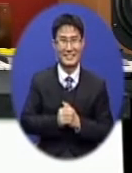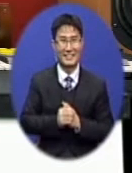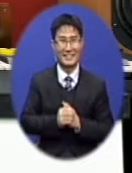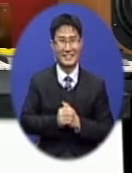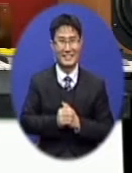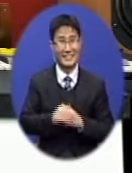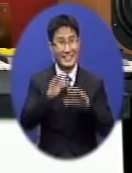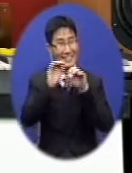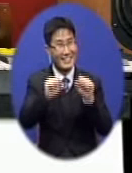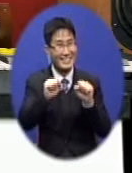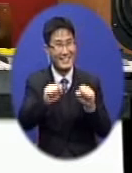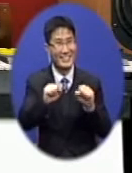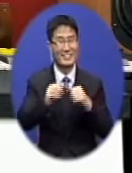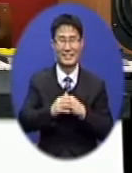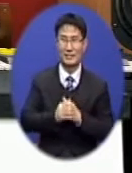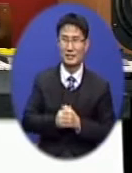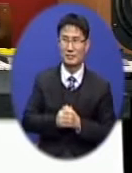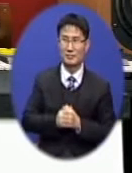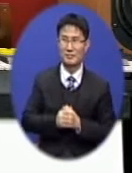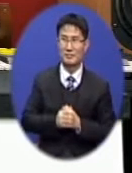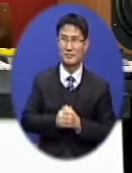네. 안녕하세요.